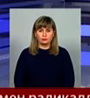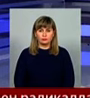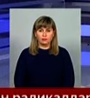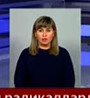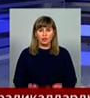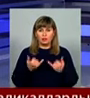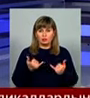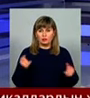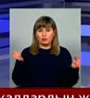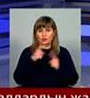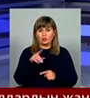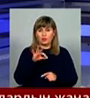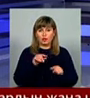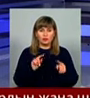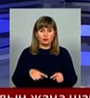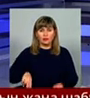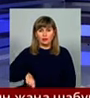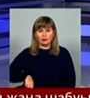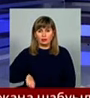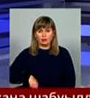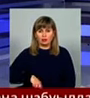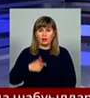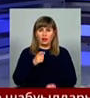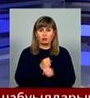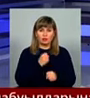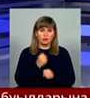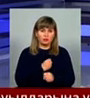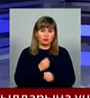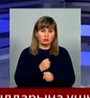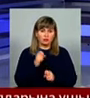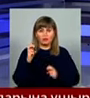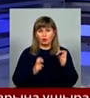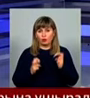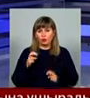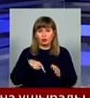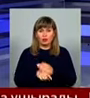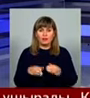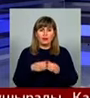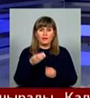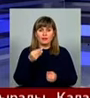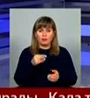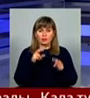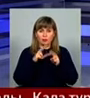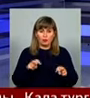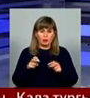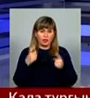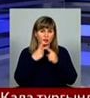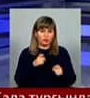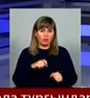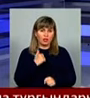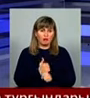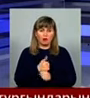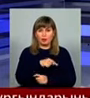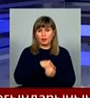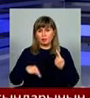Сегодня же стало известно о задержании директора газоперерабатывающего завода в Жанаузене. В агентстве финансового мониторинга сообщили, что глава